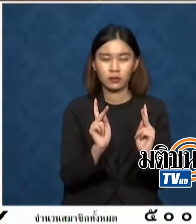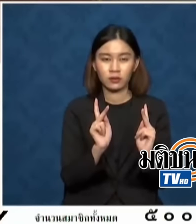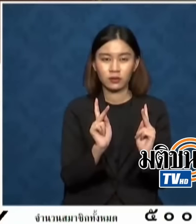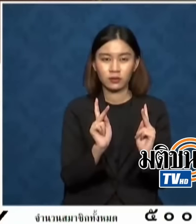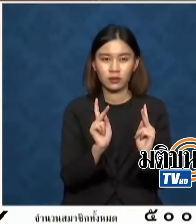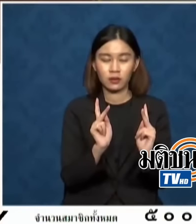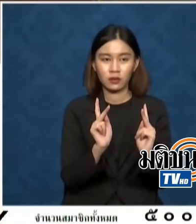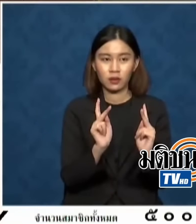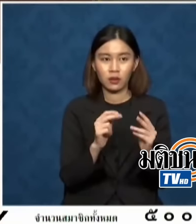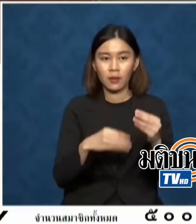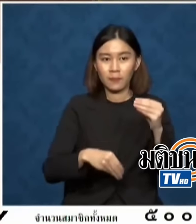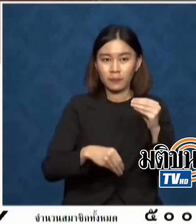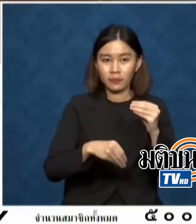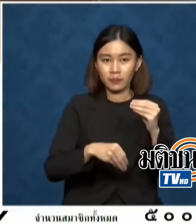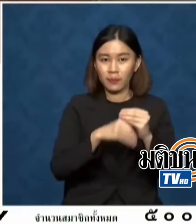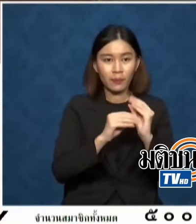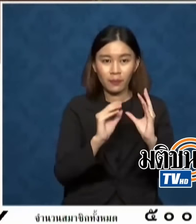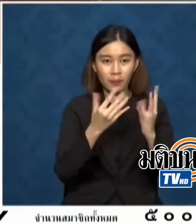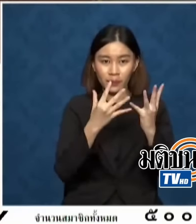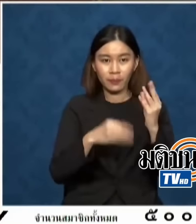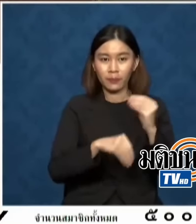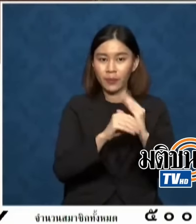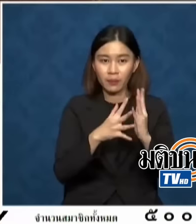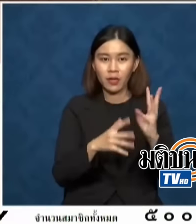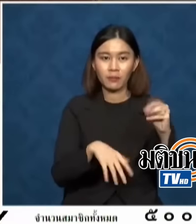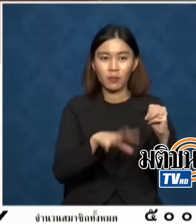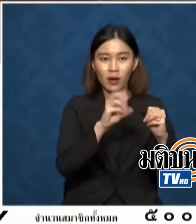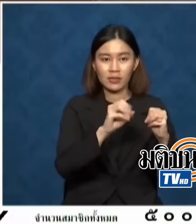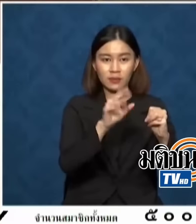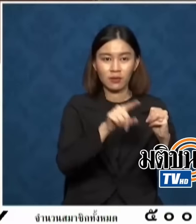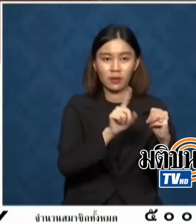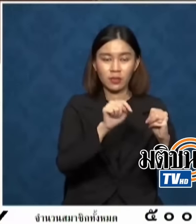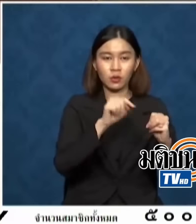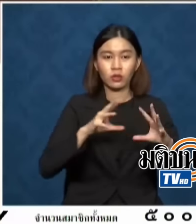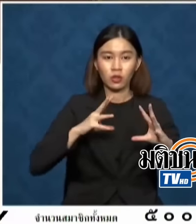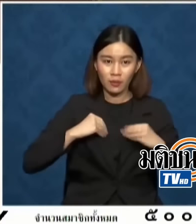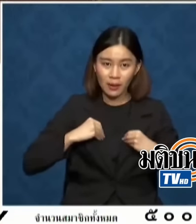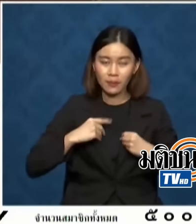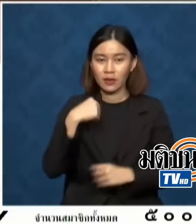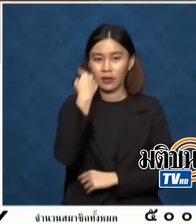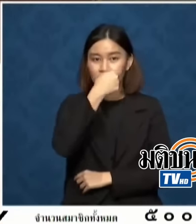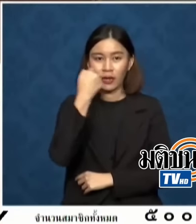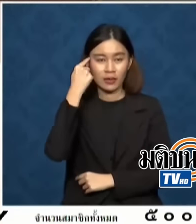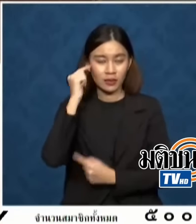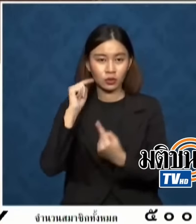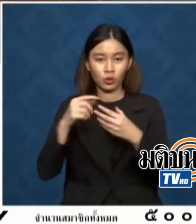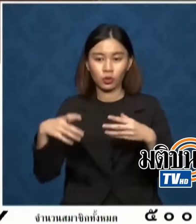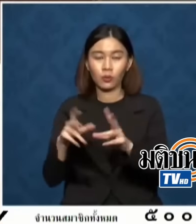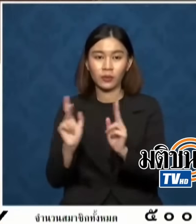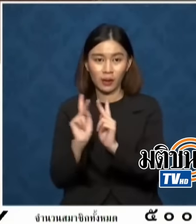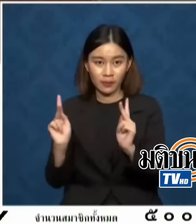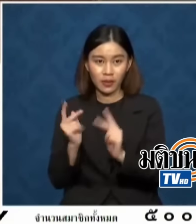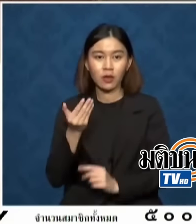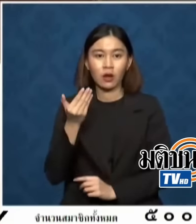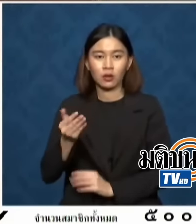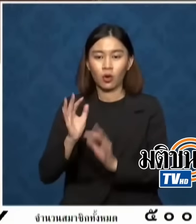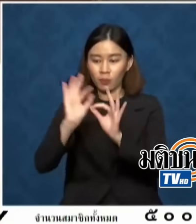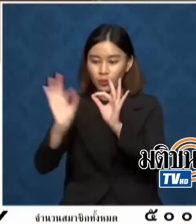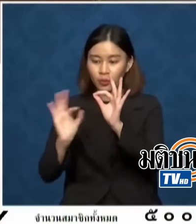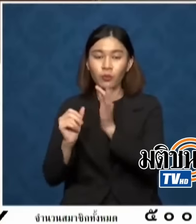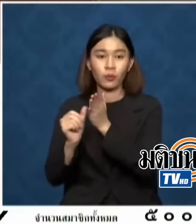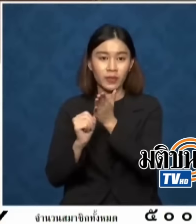ที่ไม่เพิ่มมาตรา 59/1 นะครับโปรดกดปุ่มเห็นด้วย ผู้ใดเห็นด้วยกับกรรมธิการที่ขอสวนความ